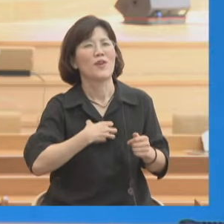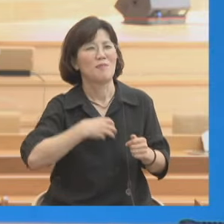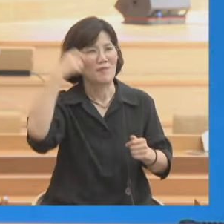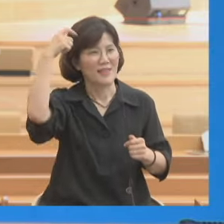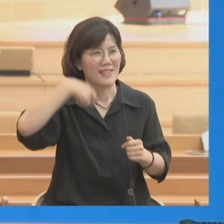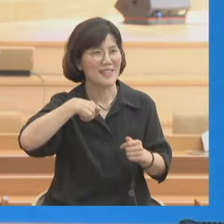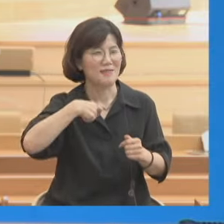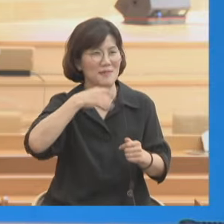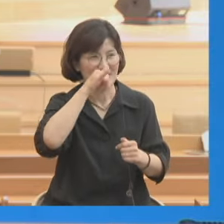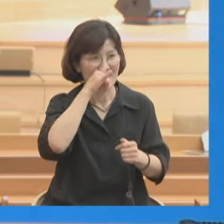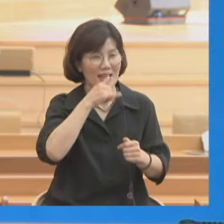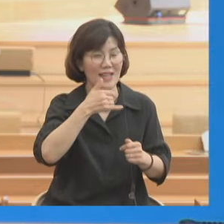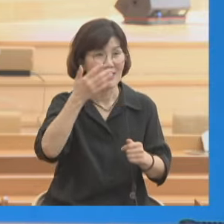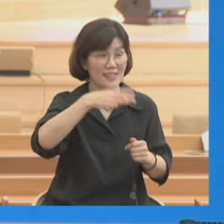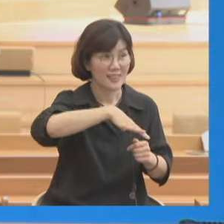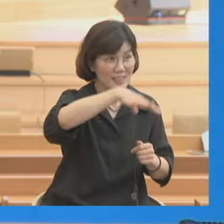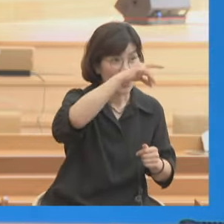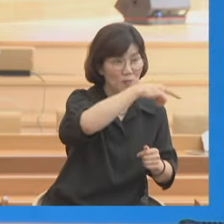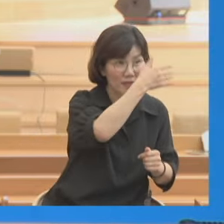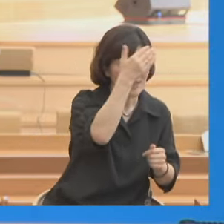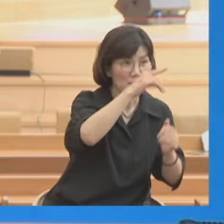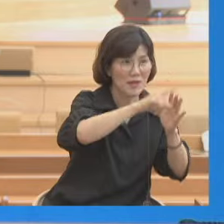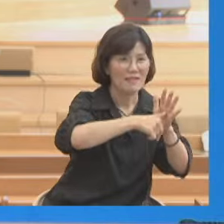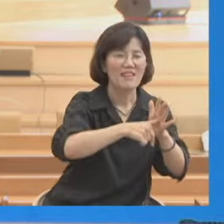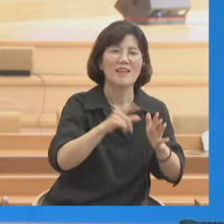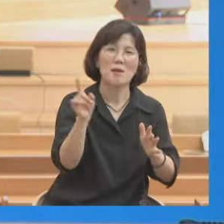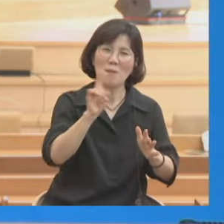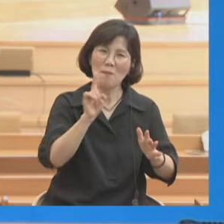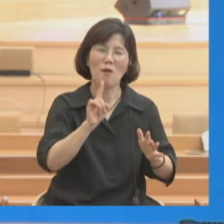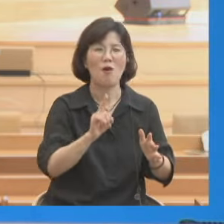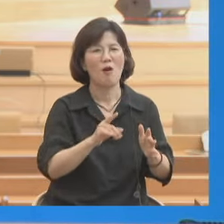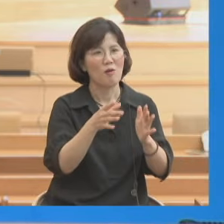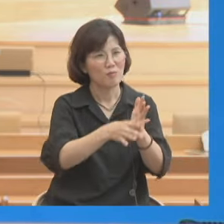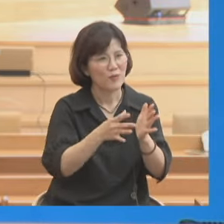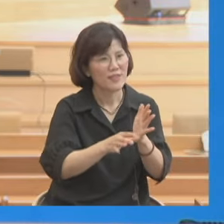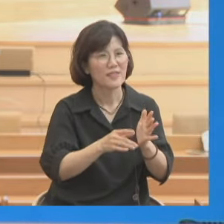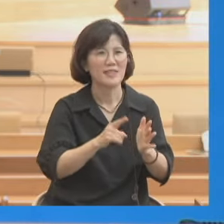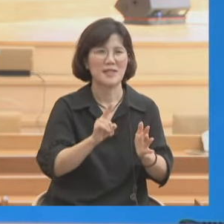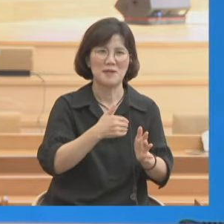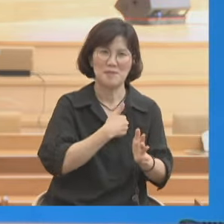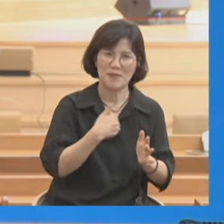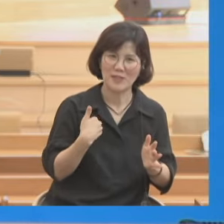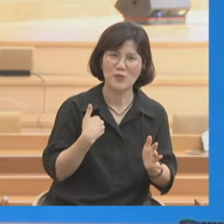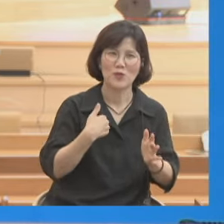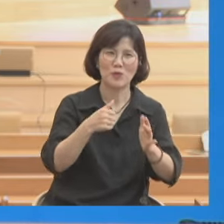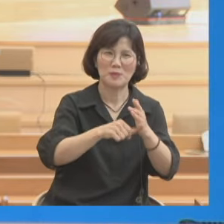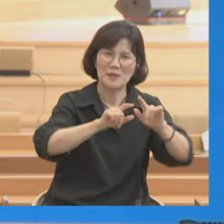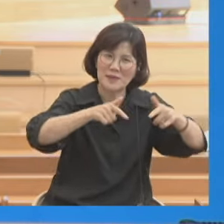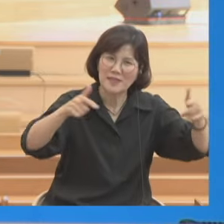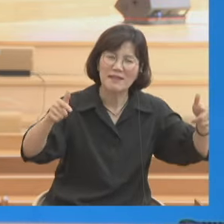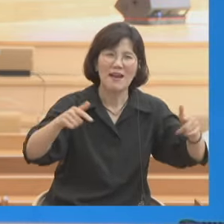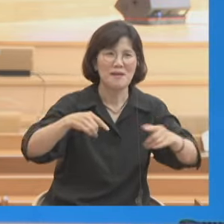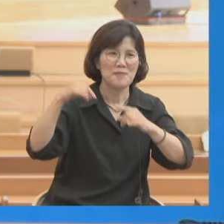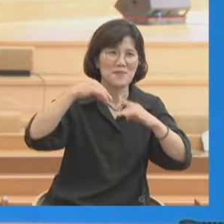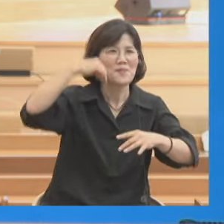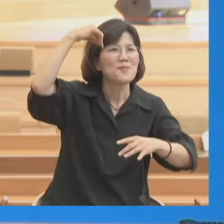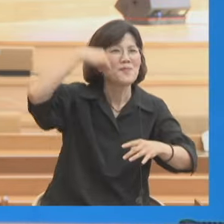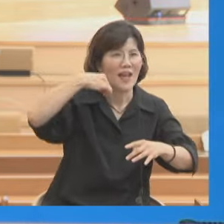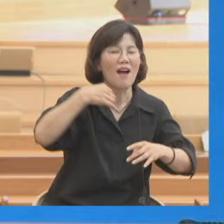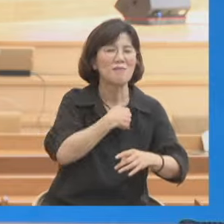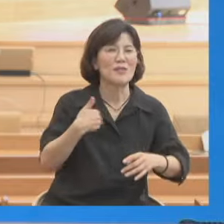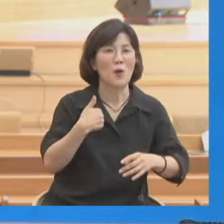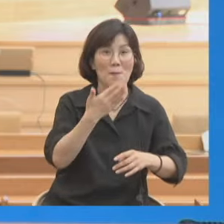그전에는 육체적인 것, 물질적인 것, 감각적인 것이면 충분했어요. 만족했어요. 근데 그 모든